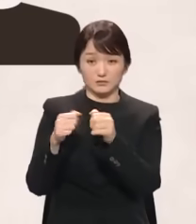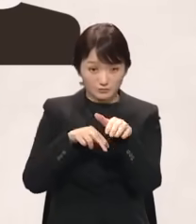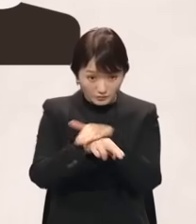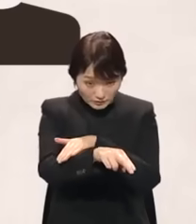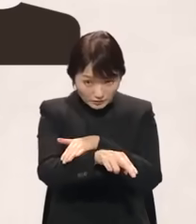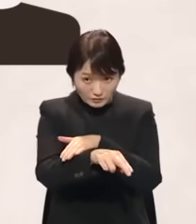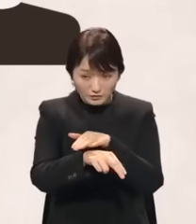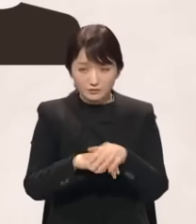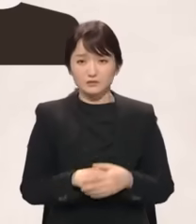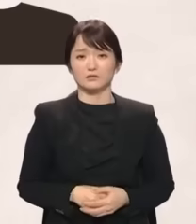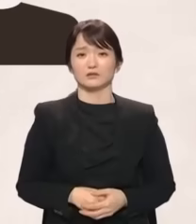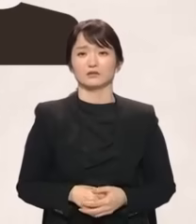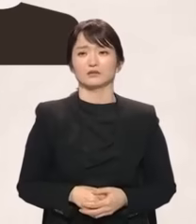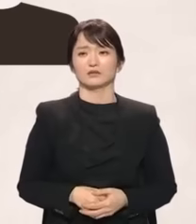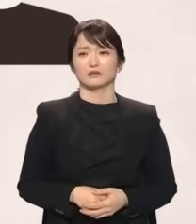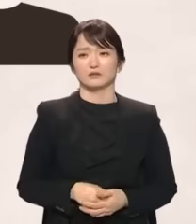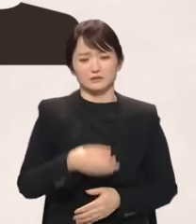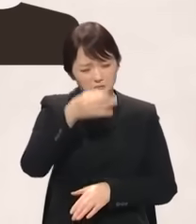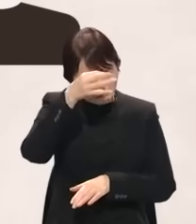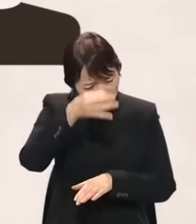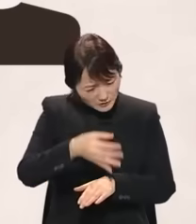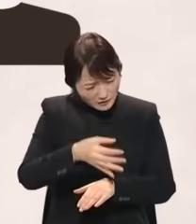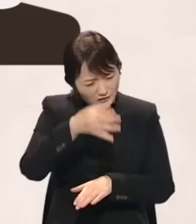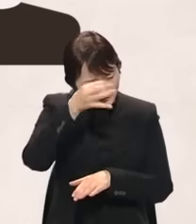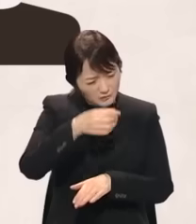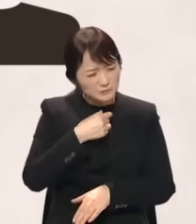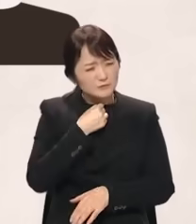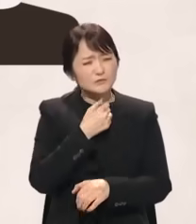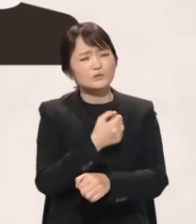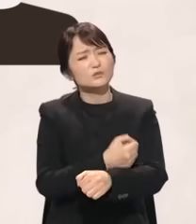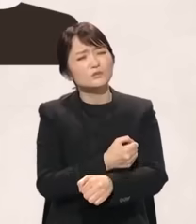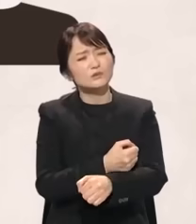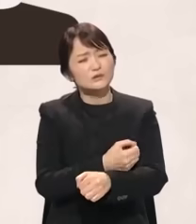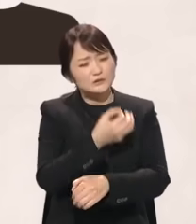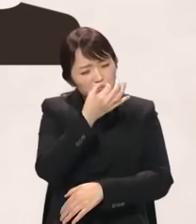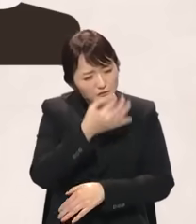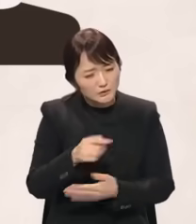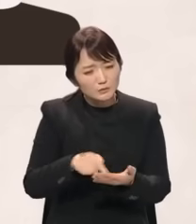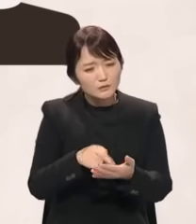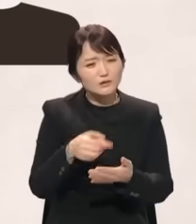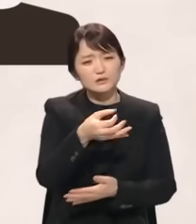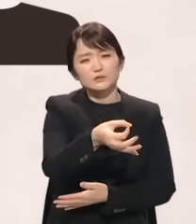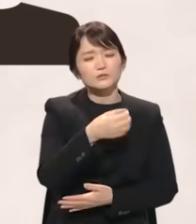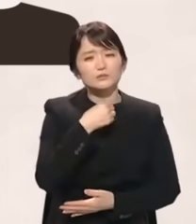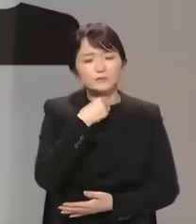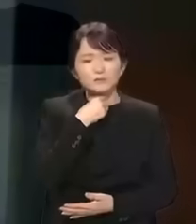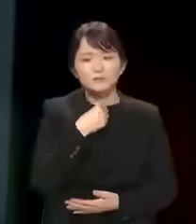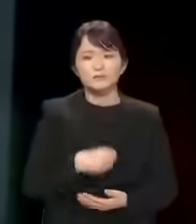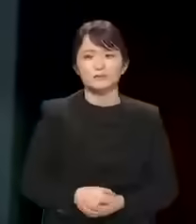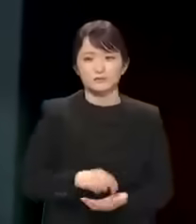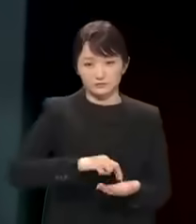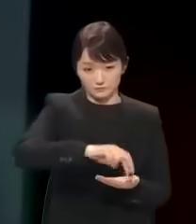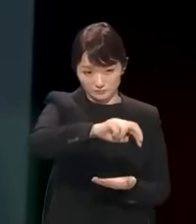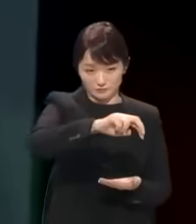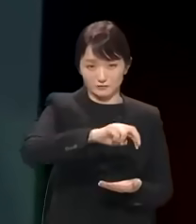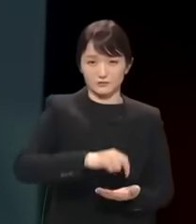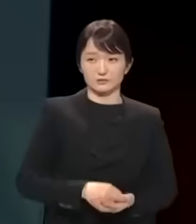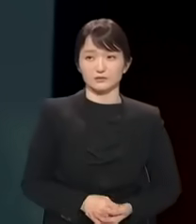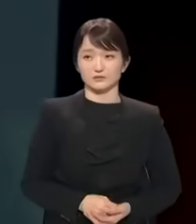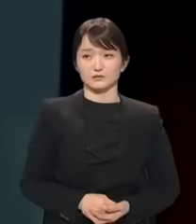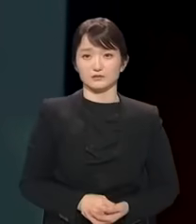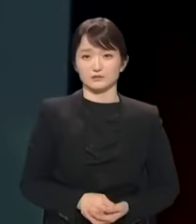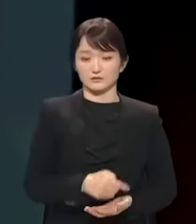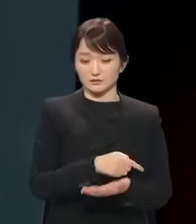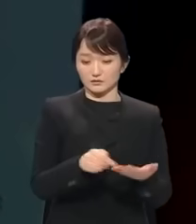나 탈출한 직후에는 미안하다 사과하고 싶다 고생하고 힘들었던 것에 대해서 보상하고 싶다 이런 취지에 문자를 보냈는데이